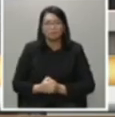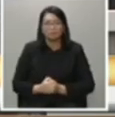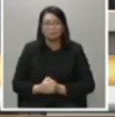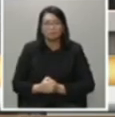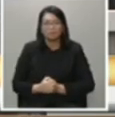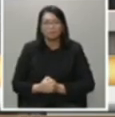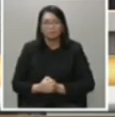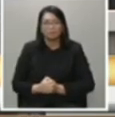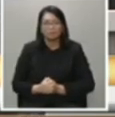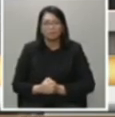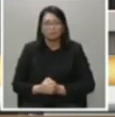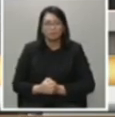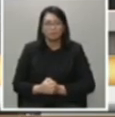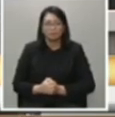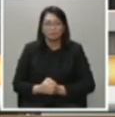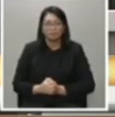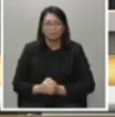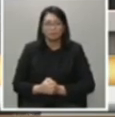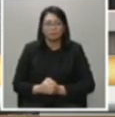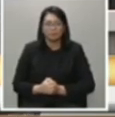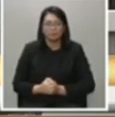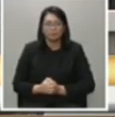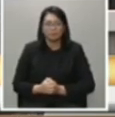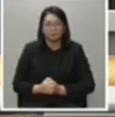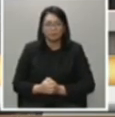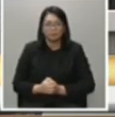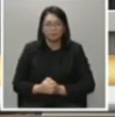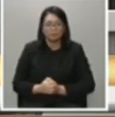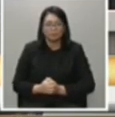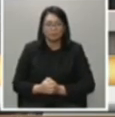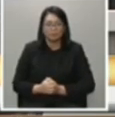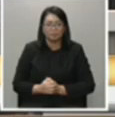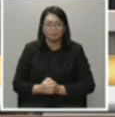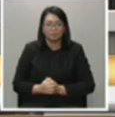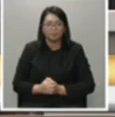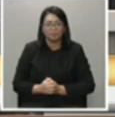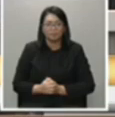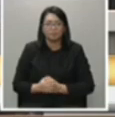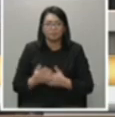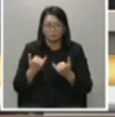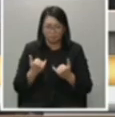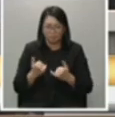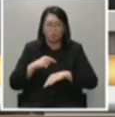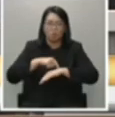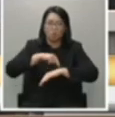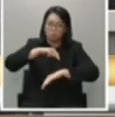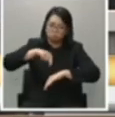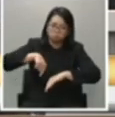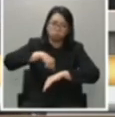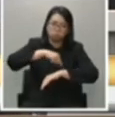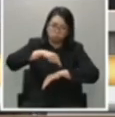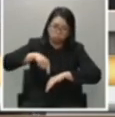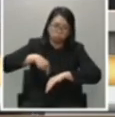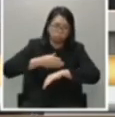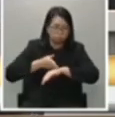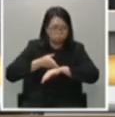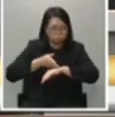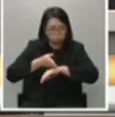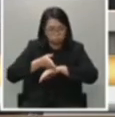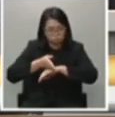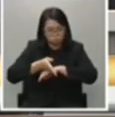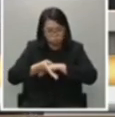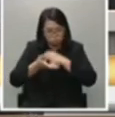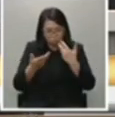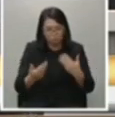ท่านประธานที่เคารพค่ะเป็นเวลาเกินครึ่งทศวรรษที่พลเอกประยุทธ์เป็นนายกรัฐมน